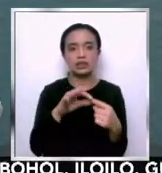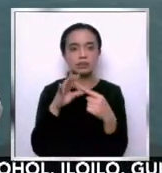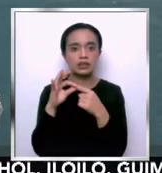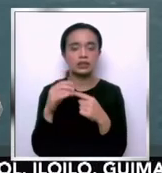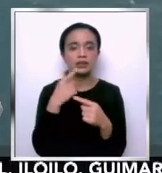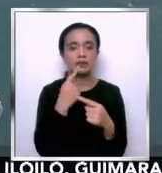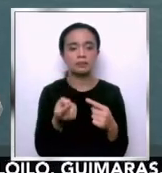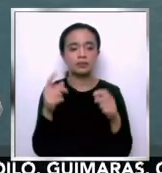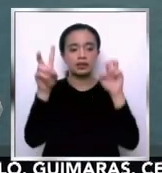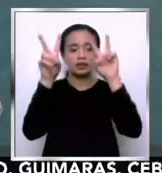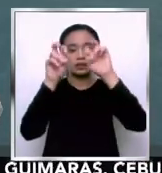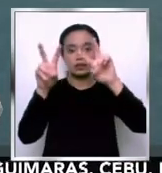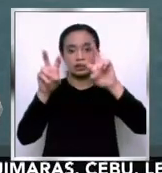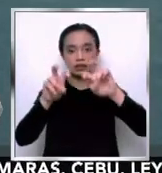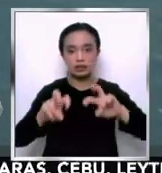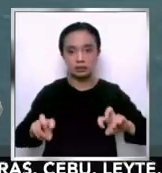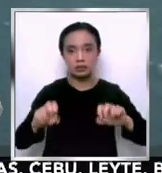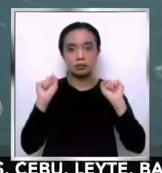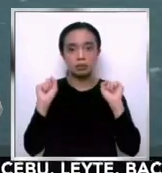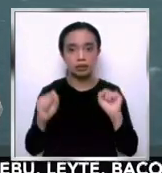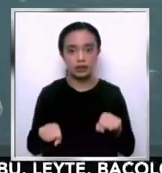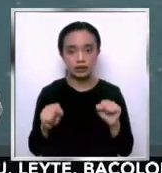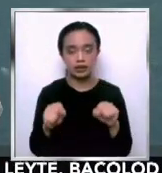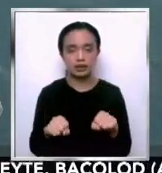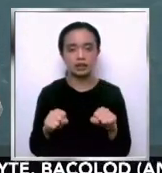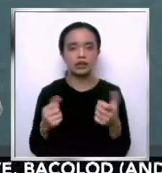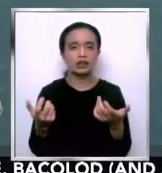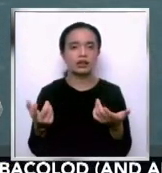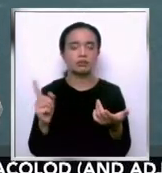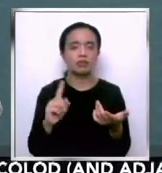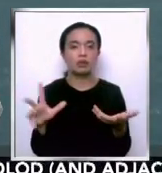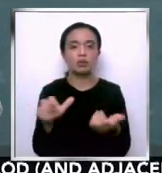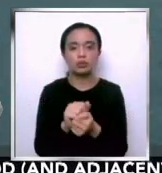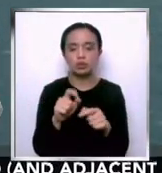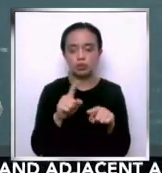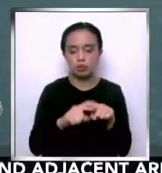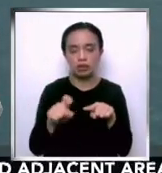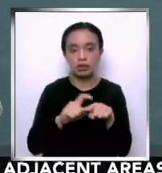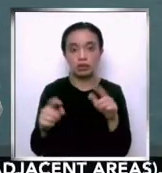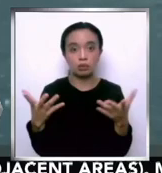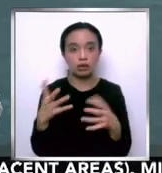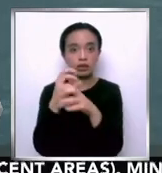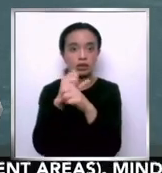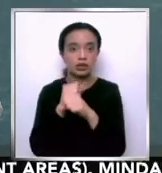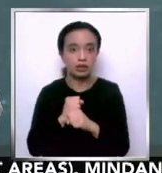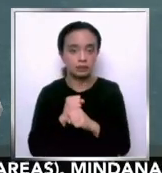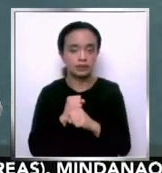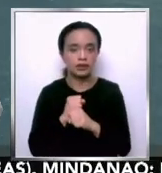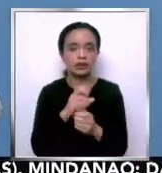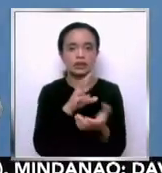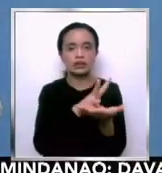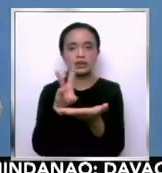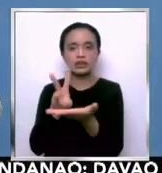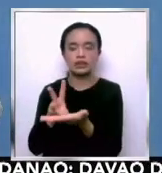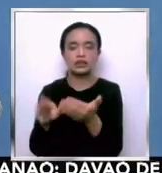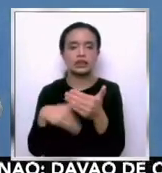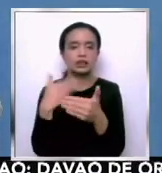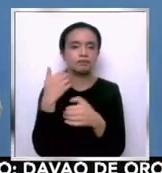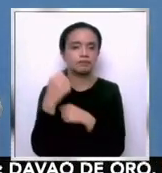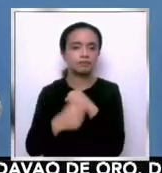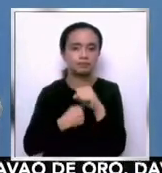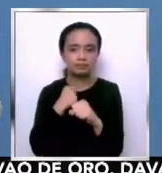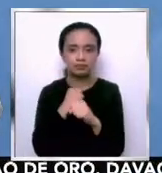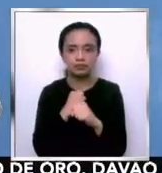pag-aaral, posibleng maubos na ang supply ng enerhiya na nakukuha sa Malampaya facility sa mga susunod na taon. Ang